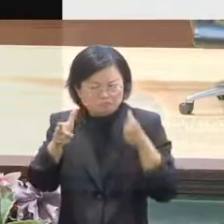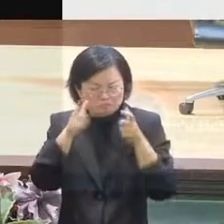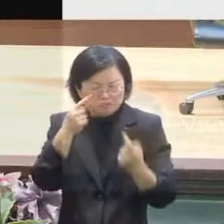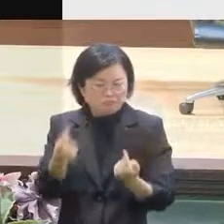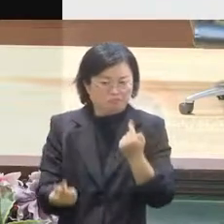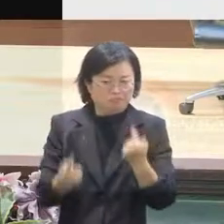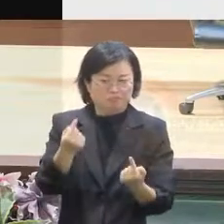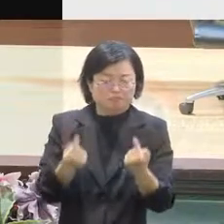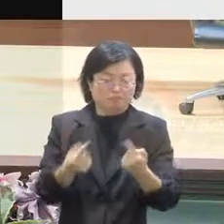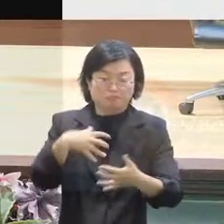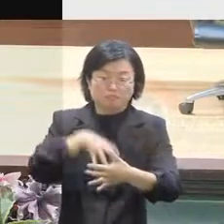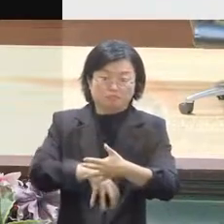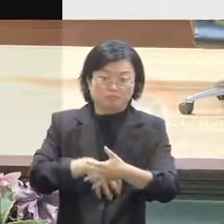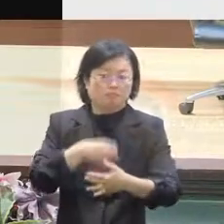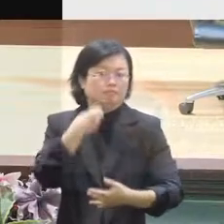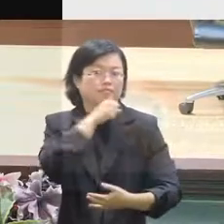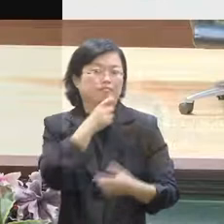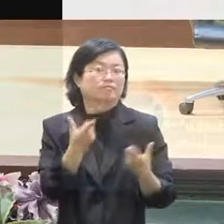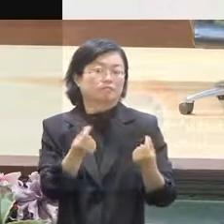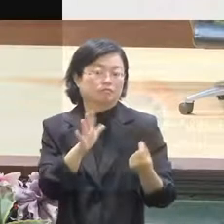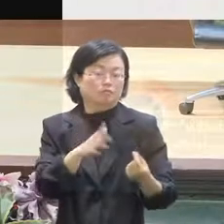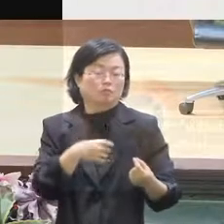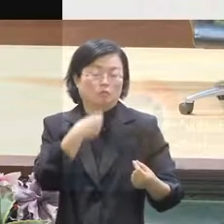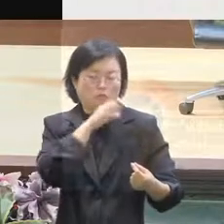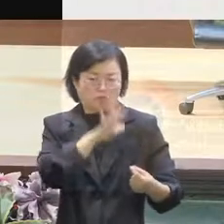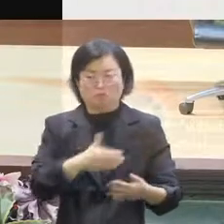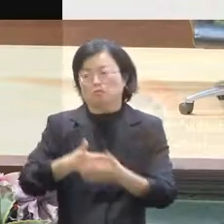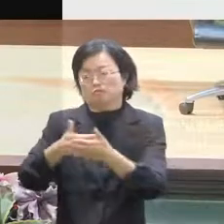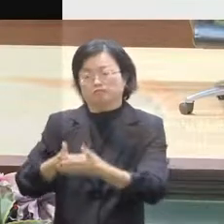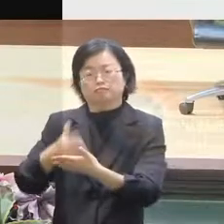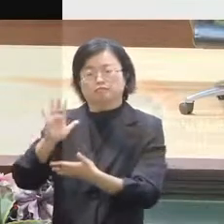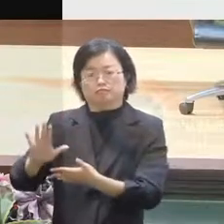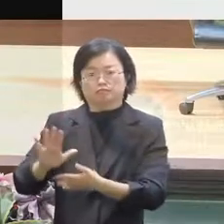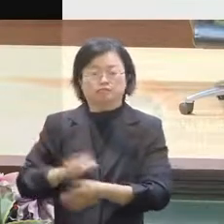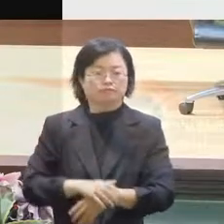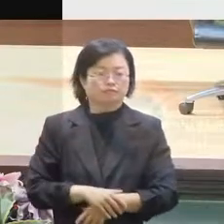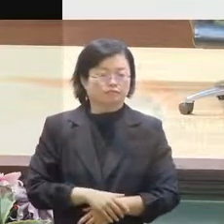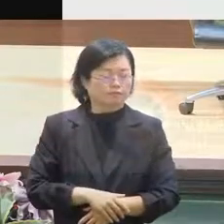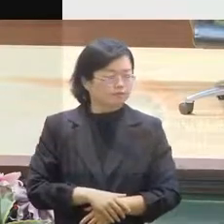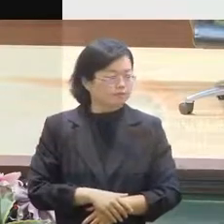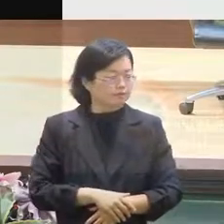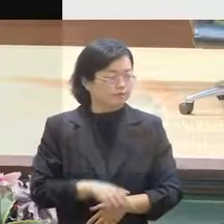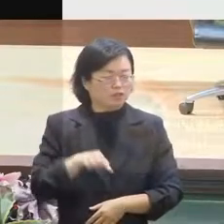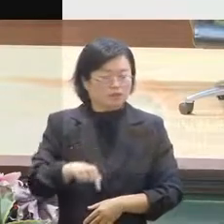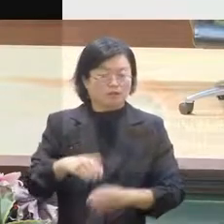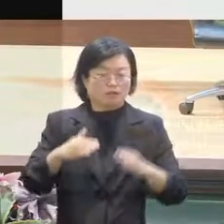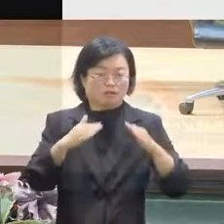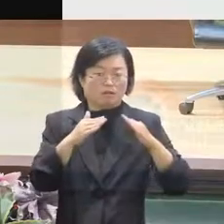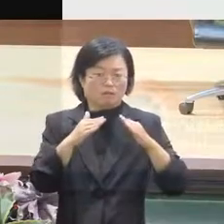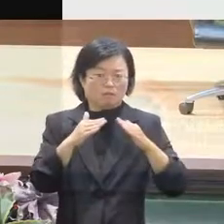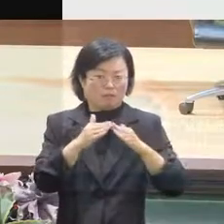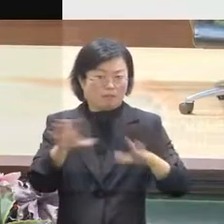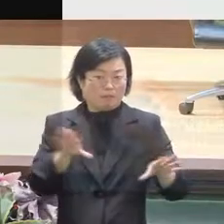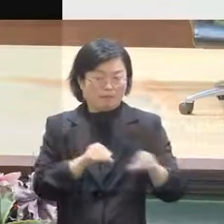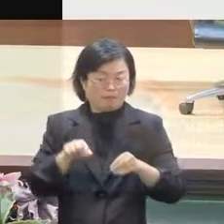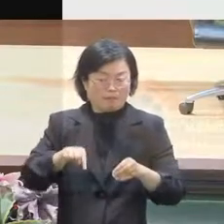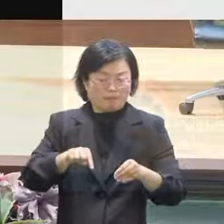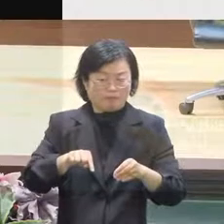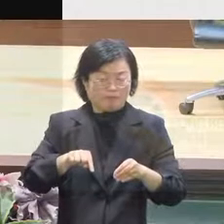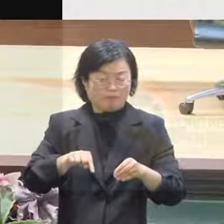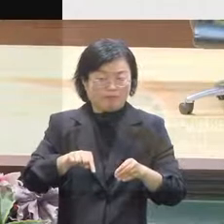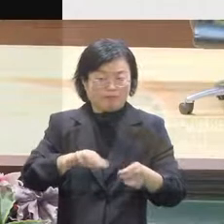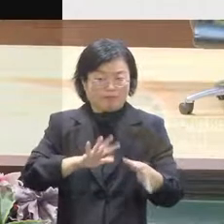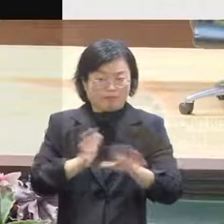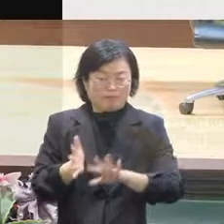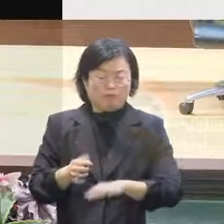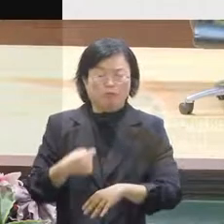包括台湾，也包括中国大陆的一些open data 的，他们是怎么去评估这件事情的，那我们都